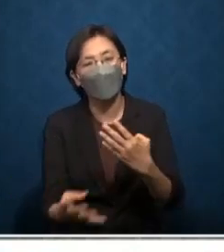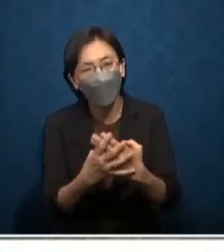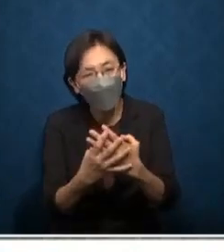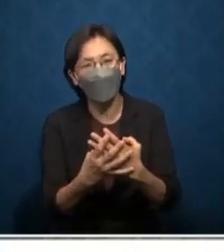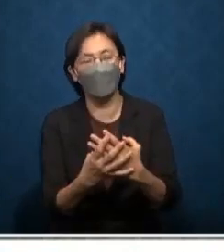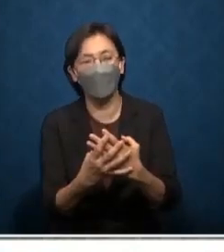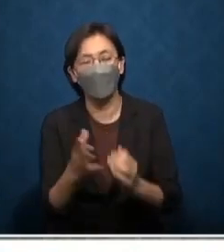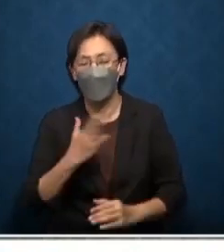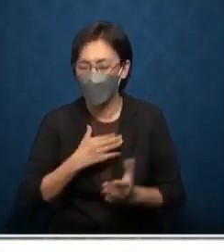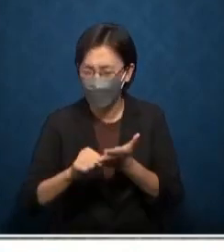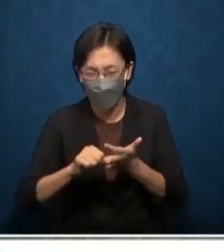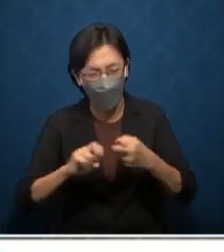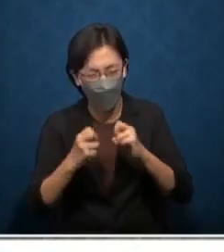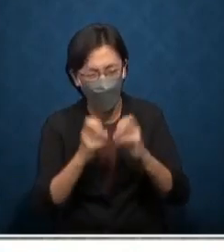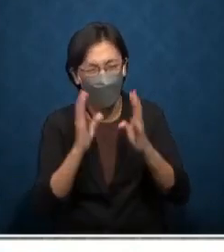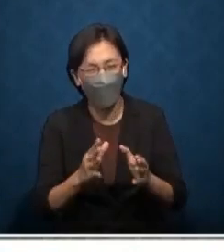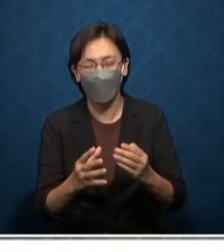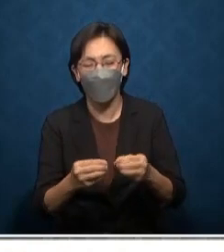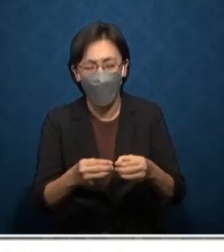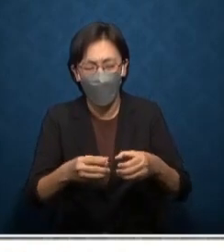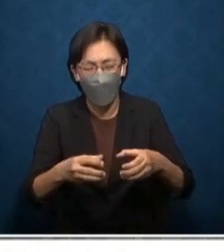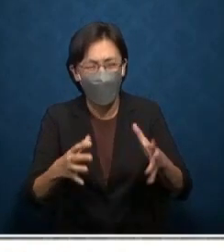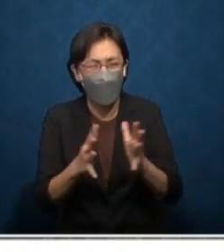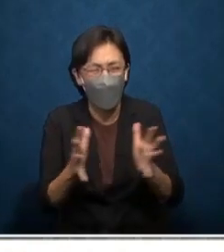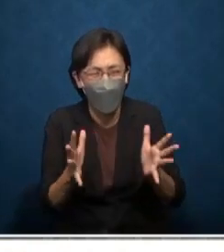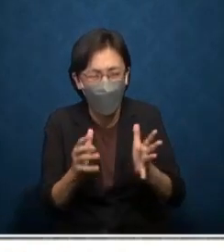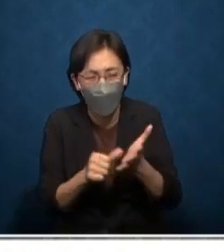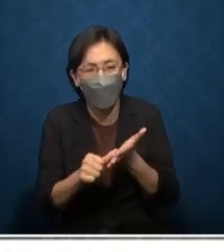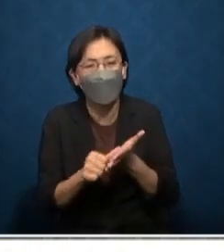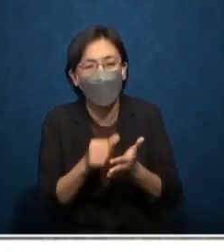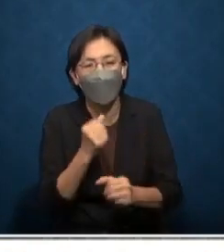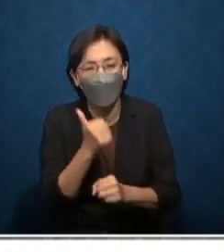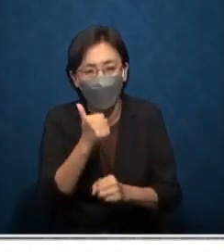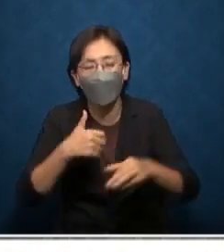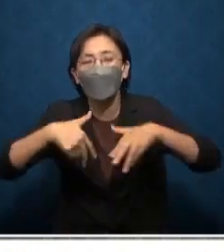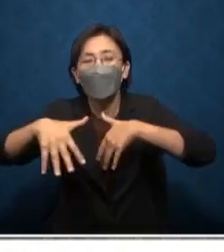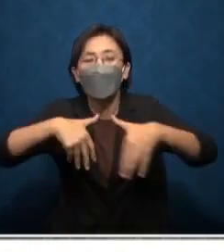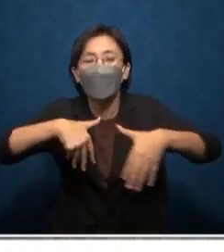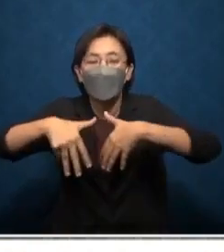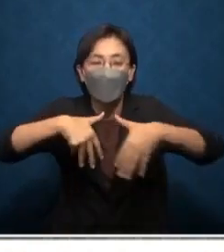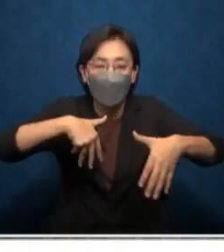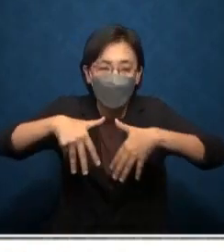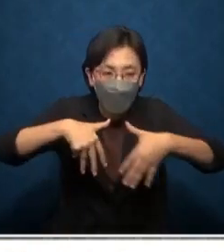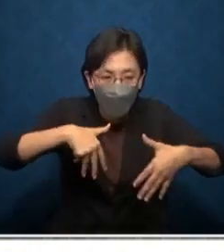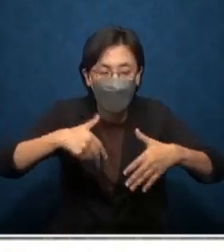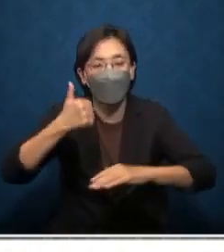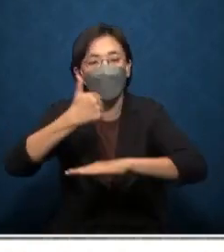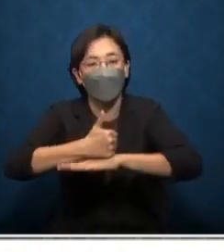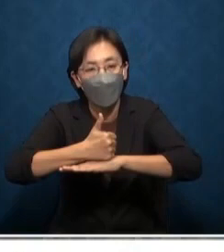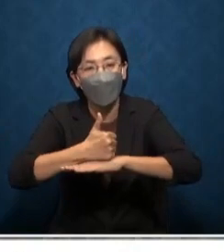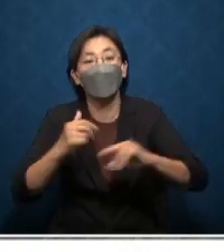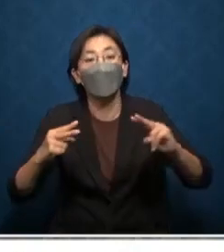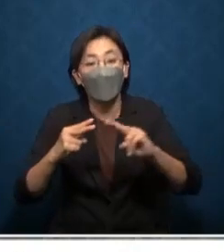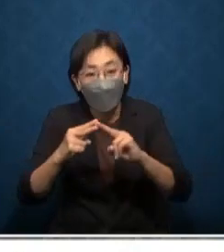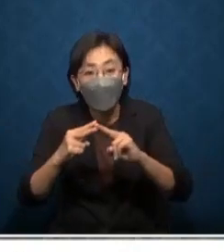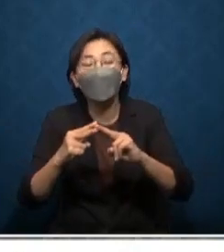ผมจะต้องแก้ปันหารittaให้ได้ผมวาใครที่เป็ประชาชนตลอดจนที่เป็นหัฐมลตรีก่อนท